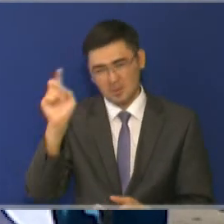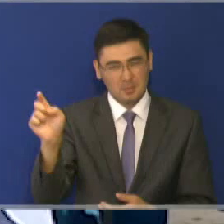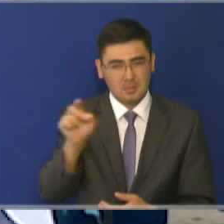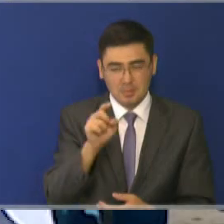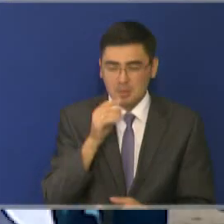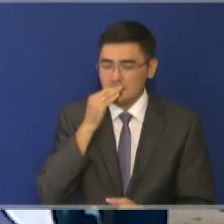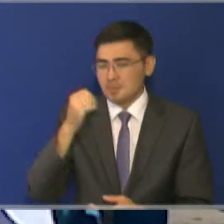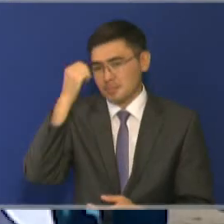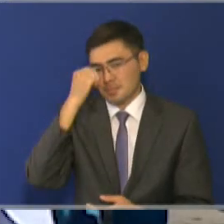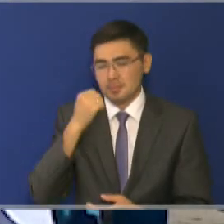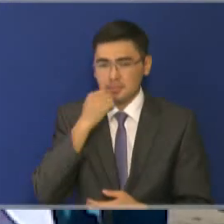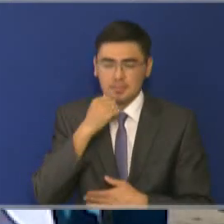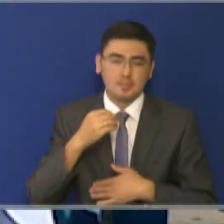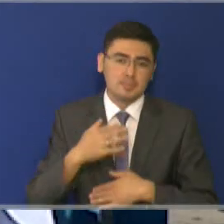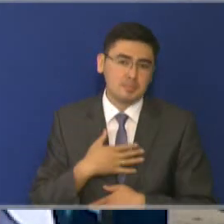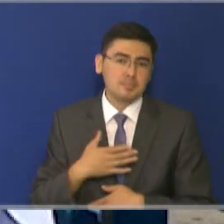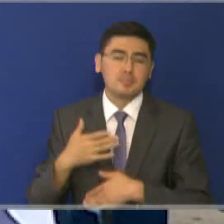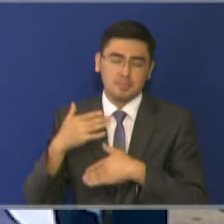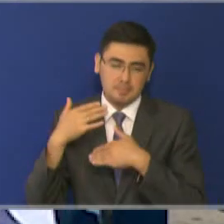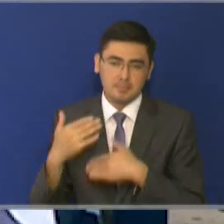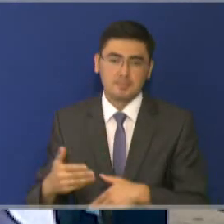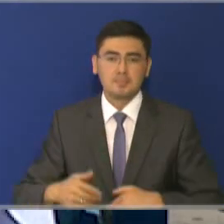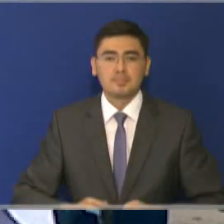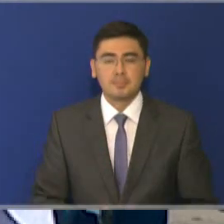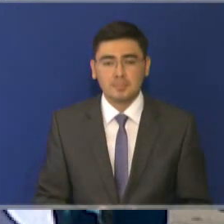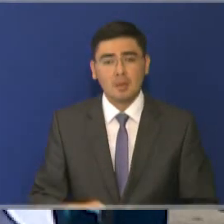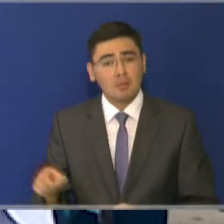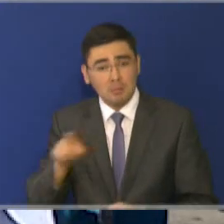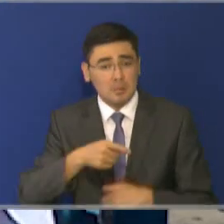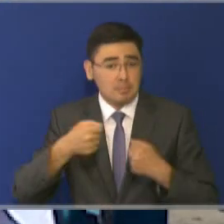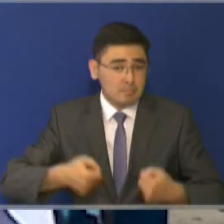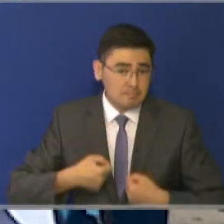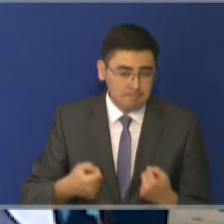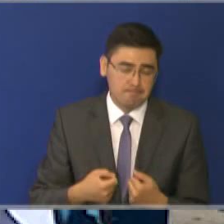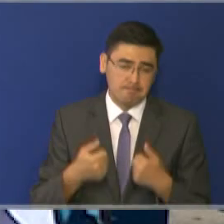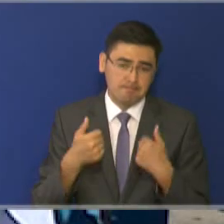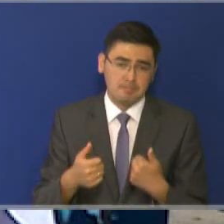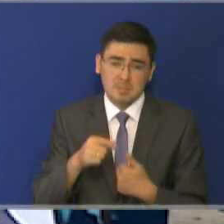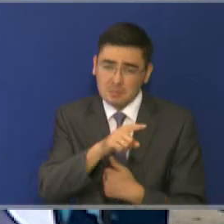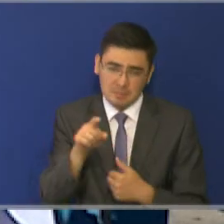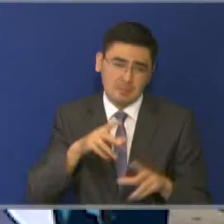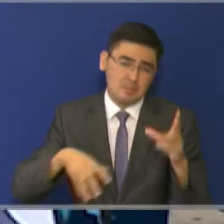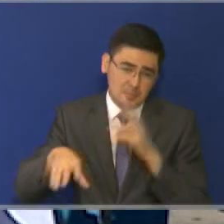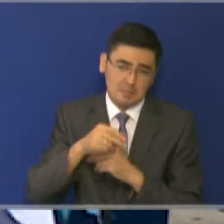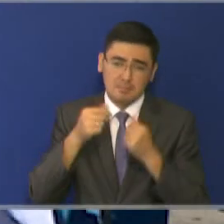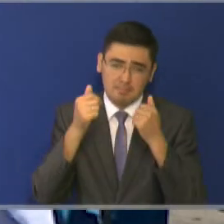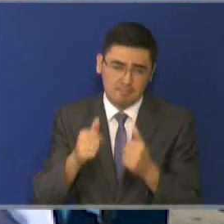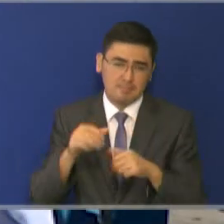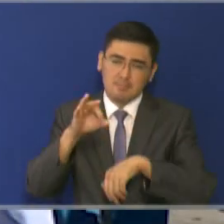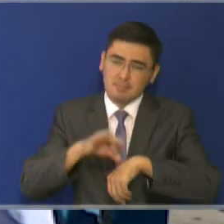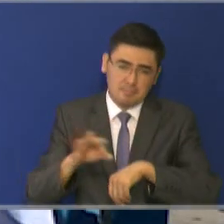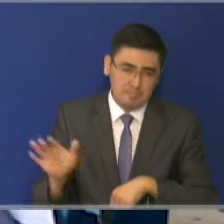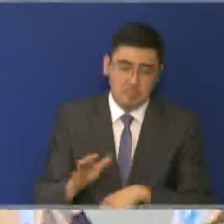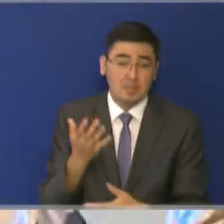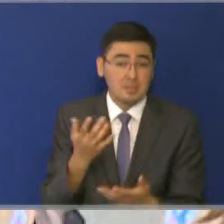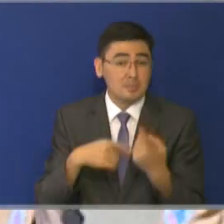мен айтатыным барша қазақстандықтарға аман есен болайық. Біз біргеміз, біз бұл міндетті